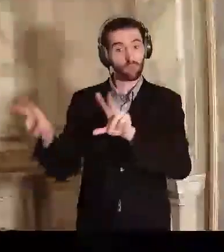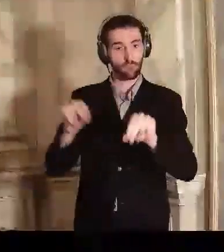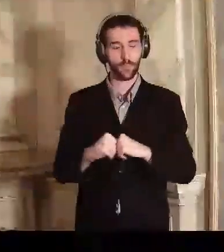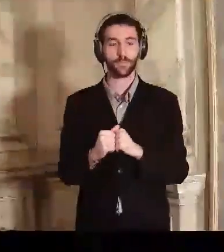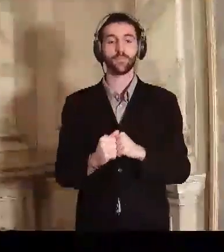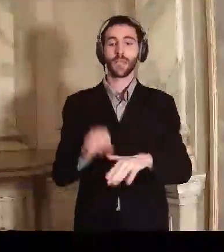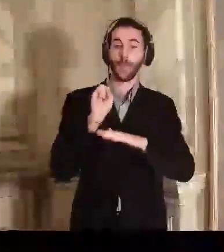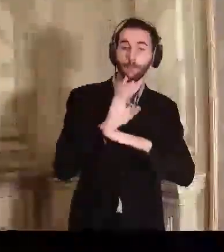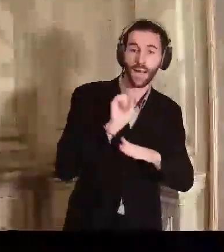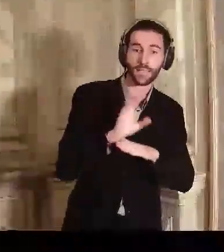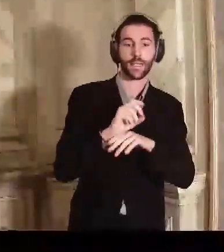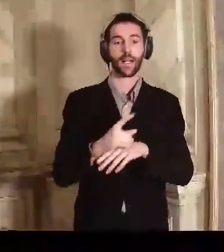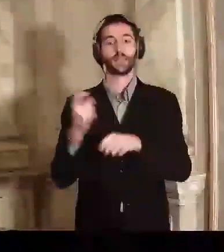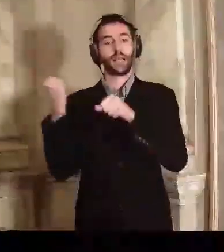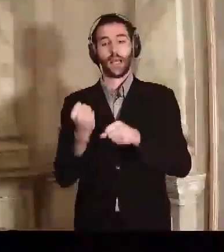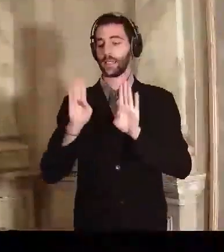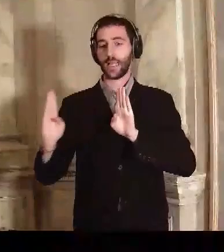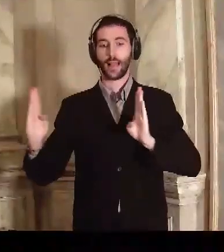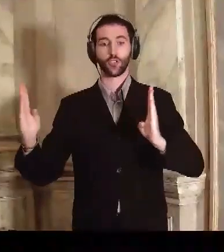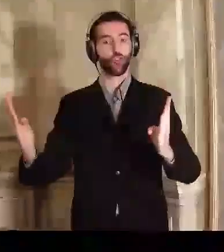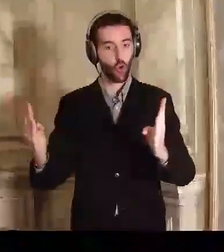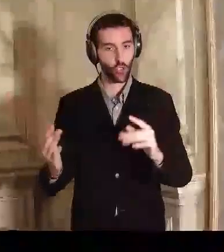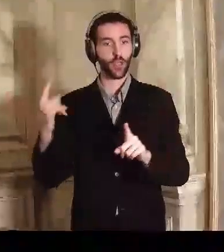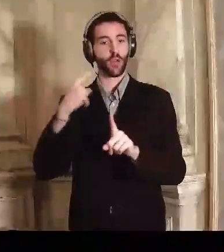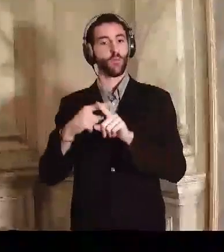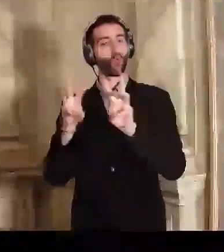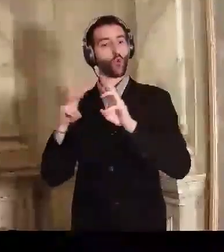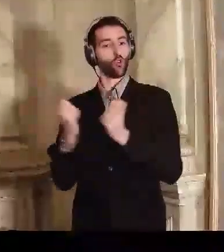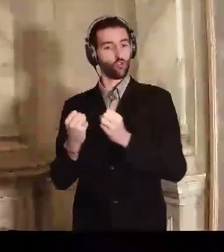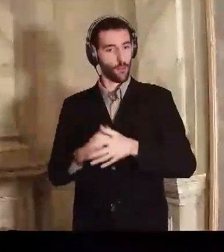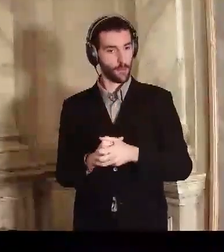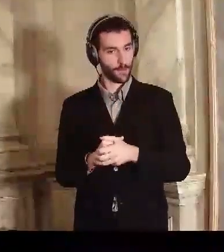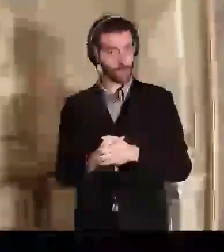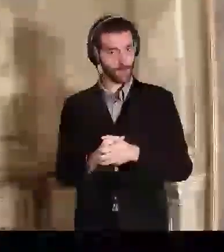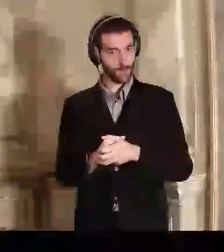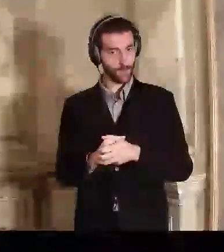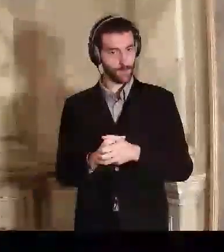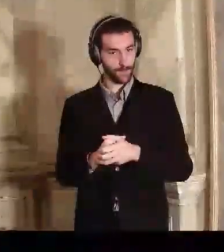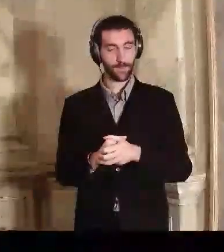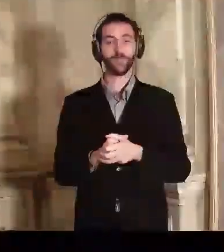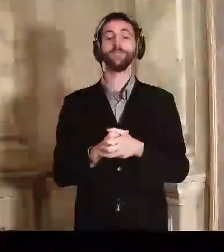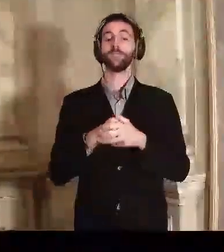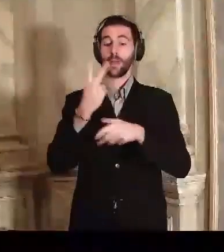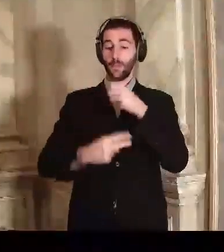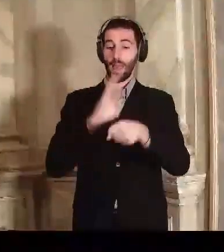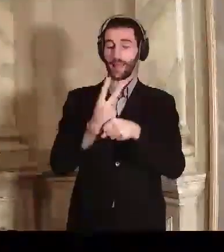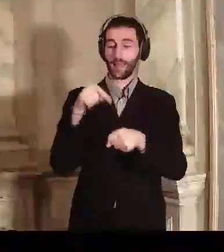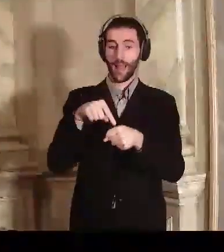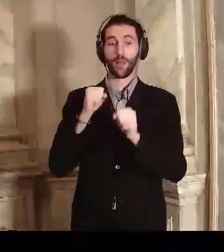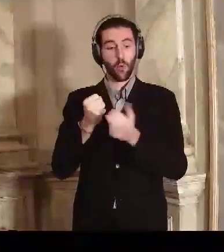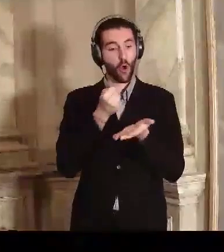installazioni e attività interdisciplinari. Soprattutto consentirà alla Biennale di affidare